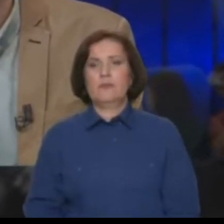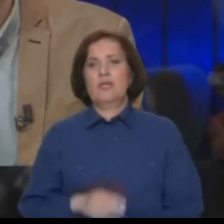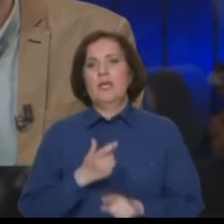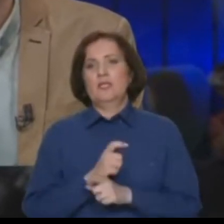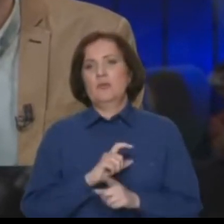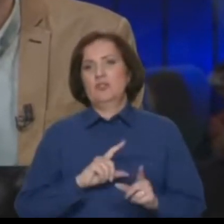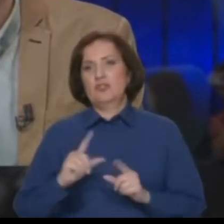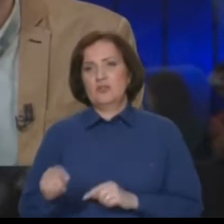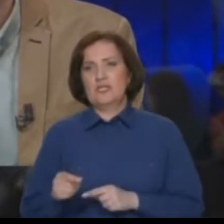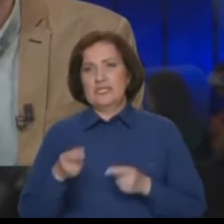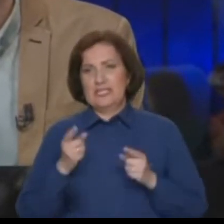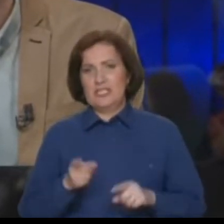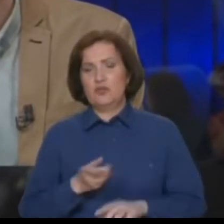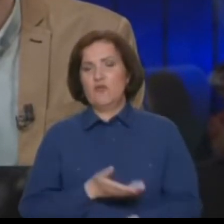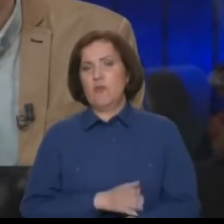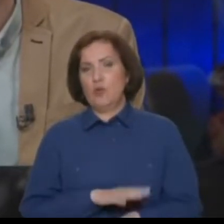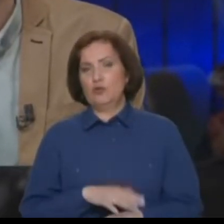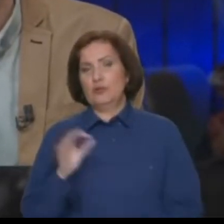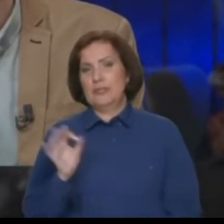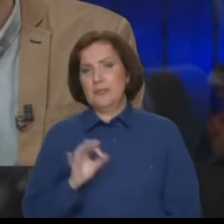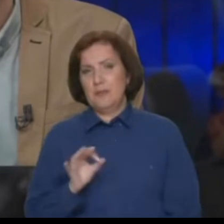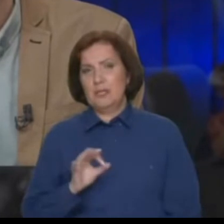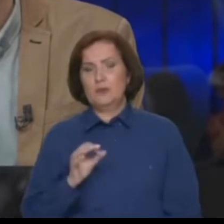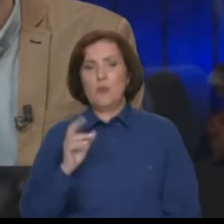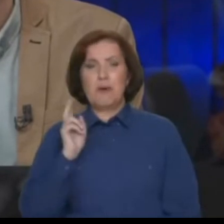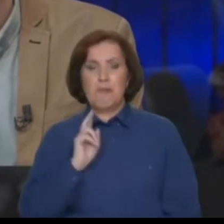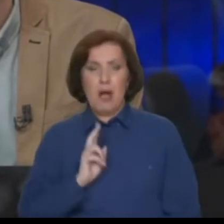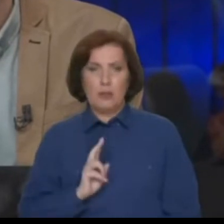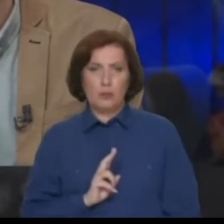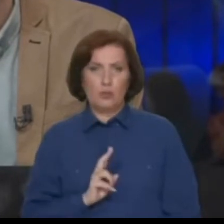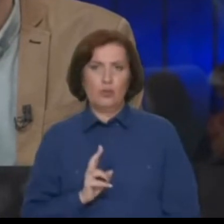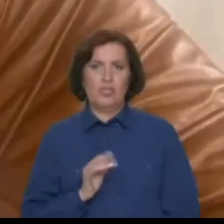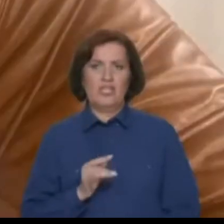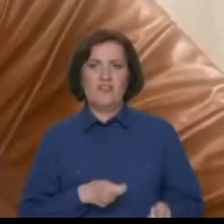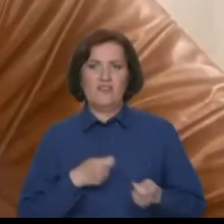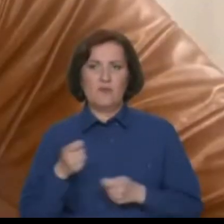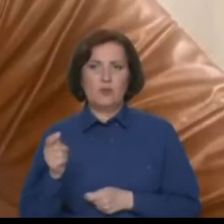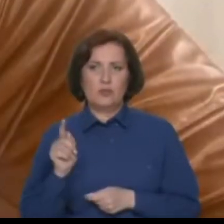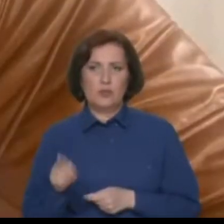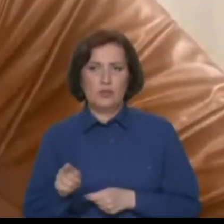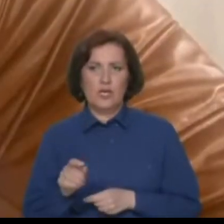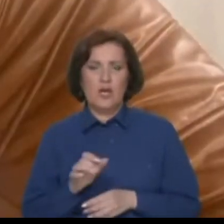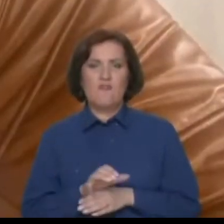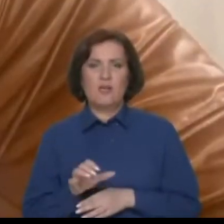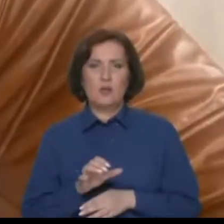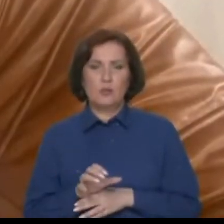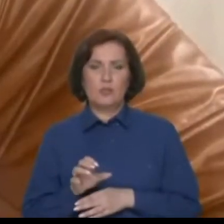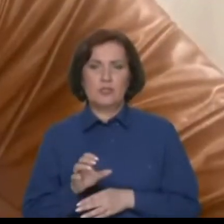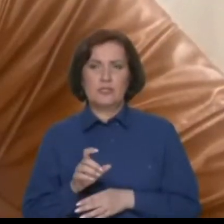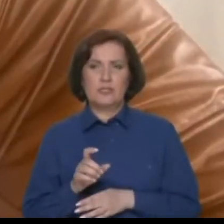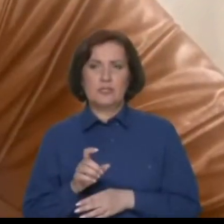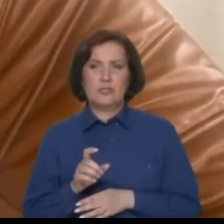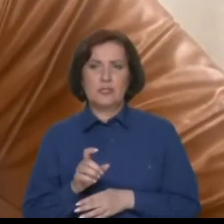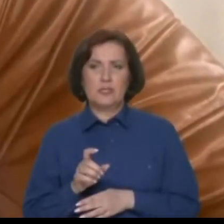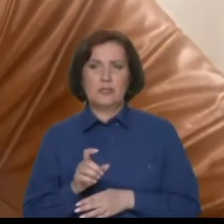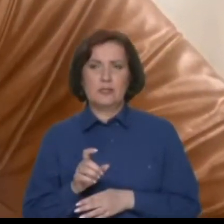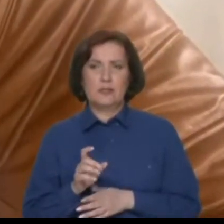Найбільше виїжджають дійсно в Польщу, Німеччину, Прибалтику і вивозять туди виробництва